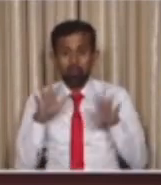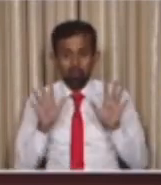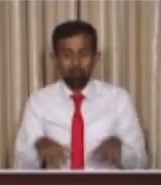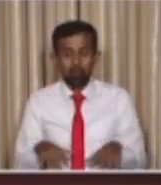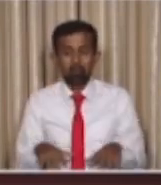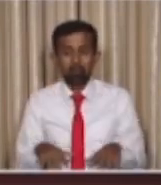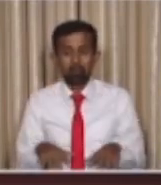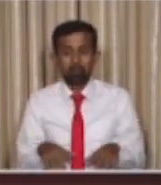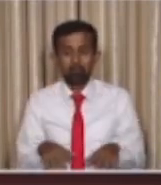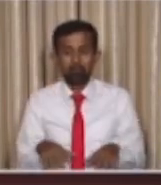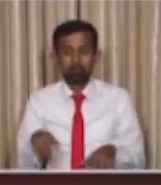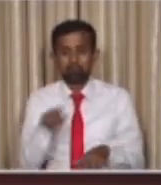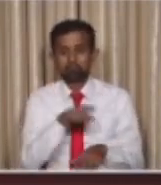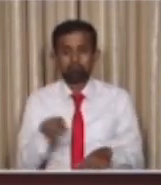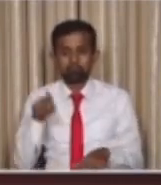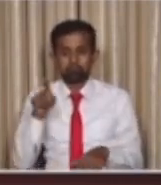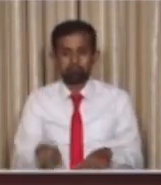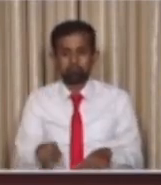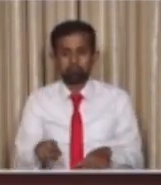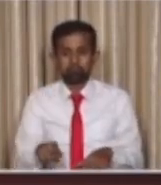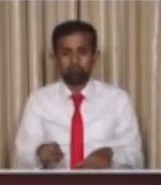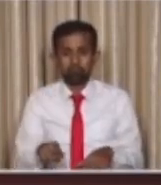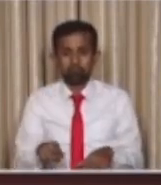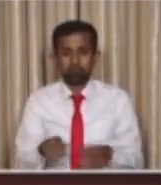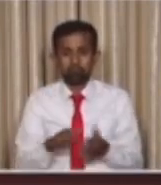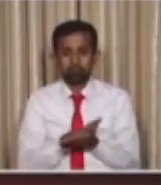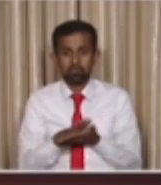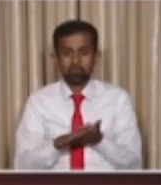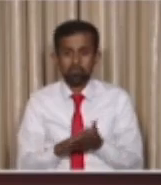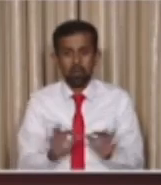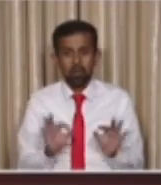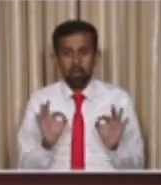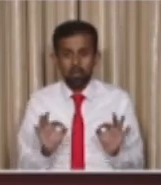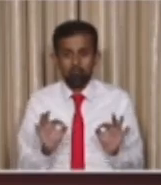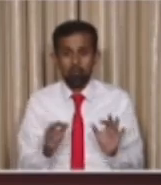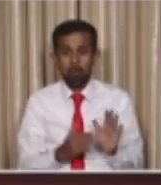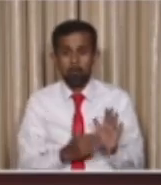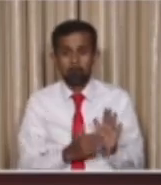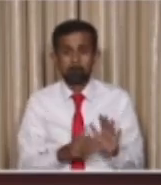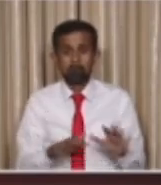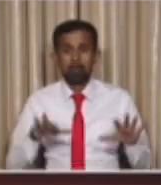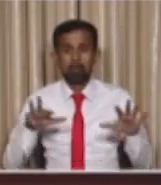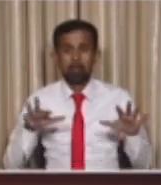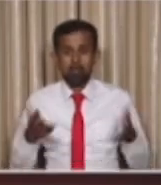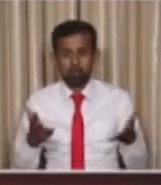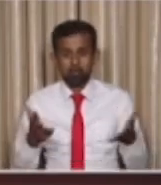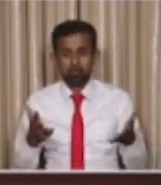අවසානයේදී එකඟතාවයකට මේගොල්ලෝ පත් වෙන්න සූදානම් වුණා. මිලියන 900ක